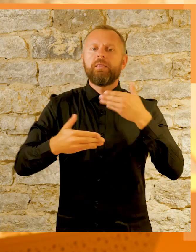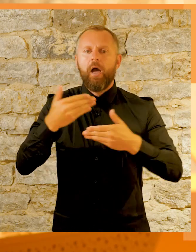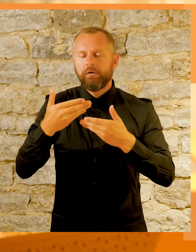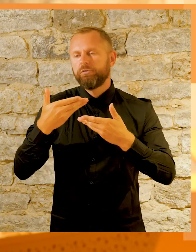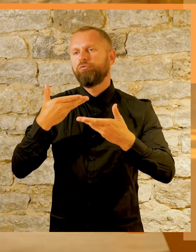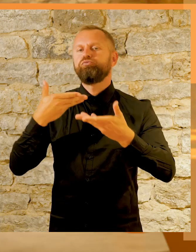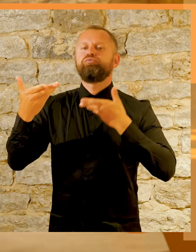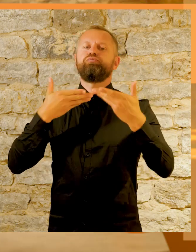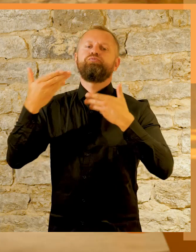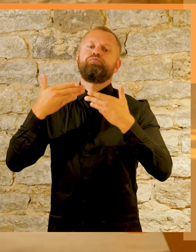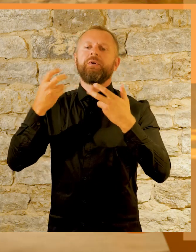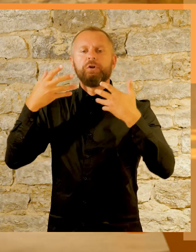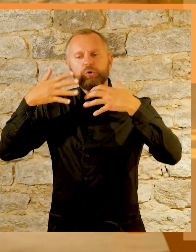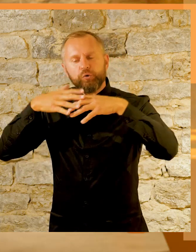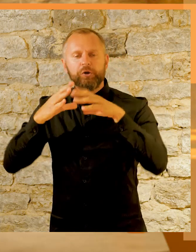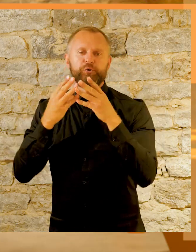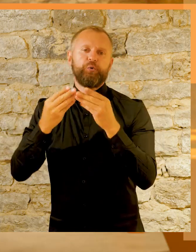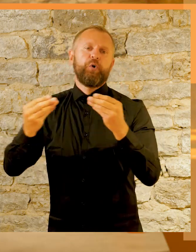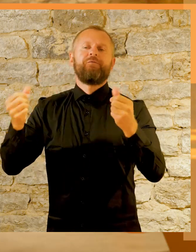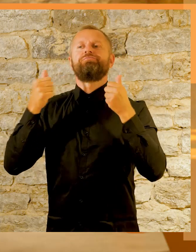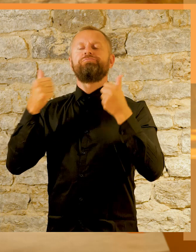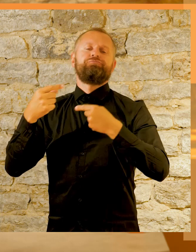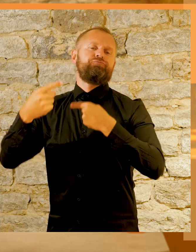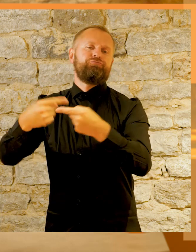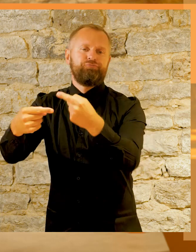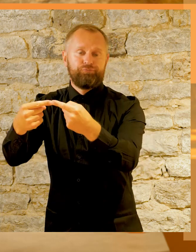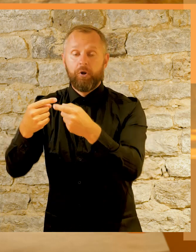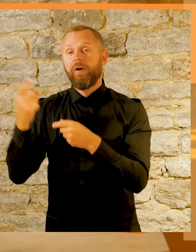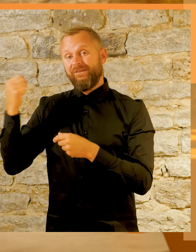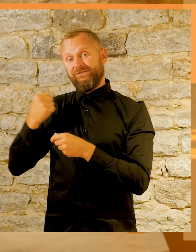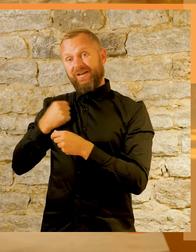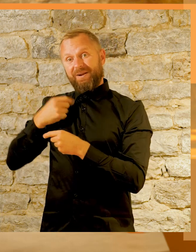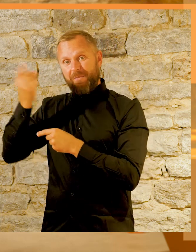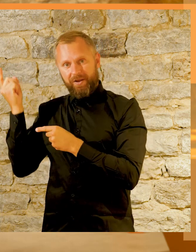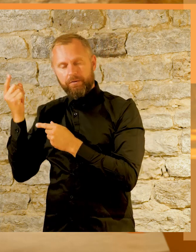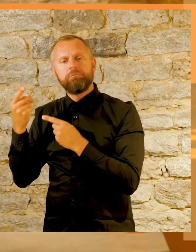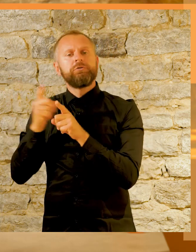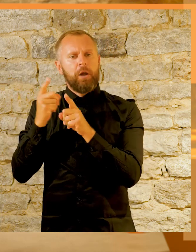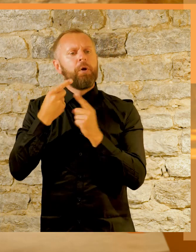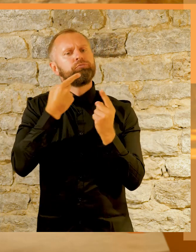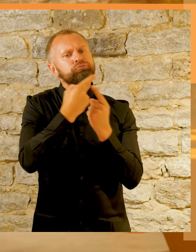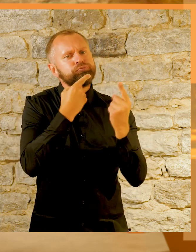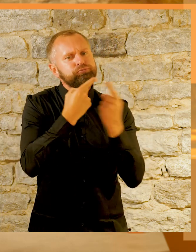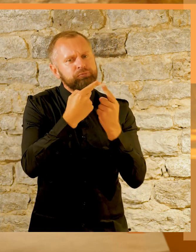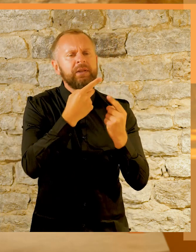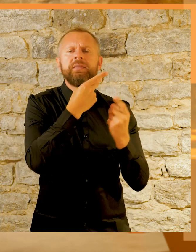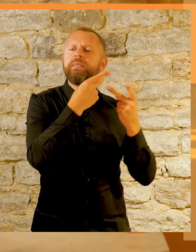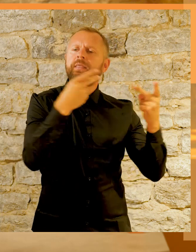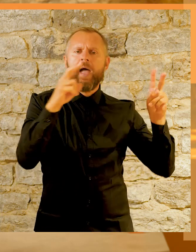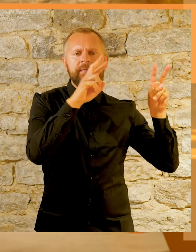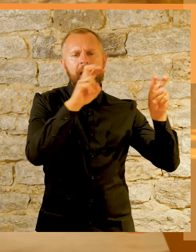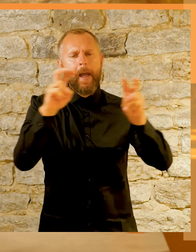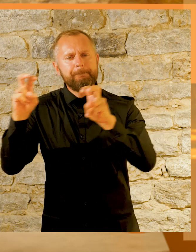olla sujuvam. Me nõustame tööandjaid ka teistel teemadel, näiteks erinevad